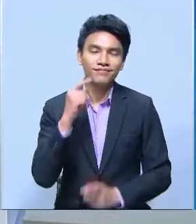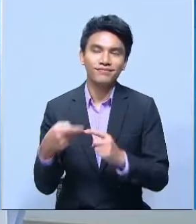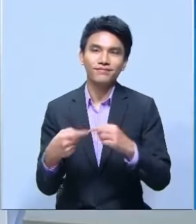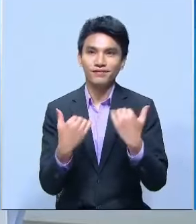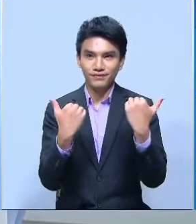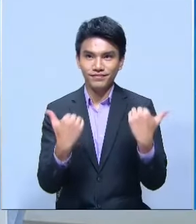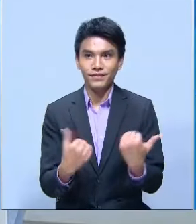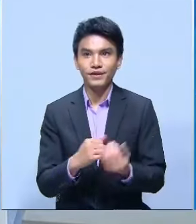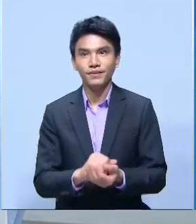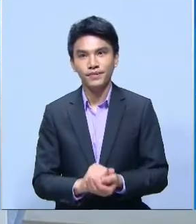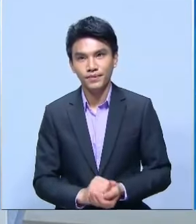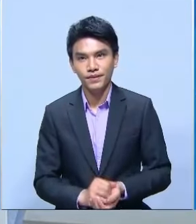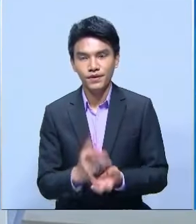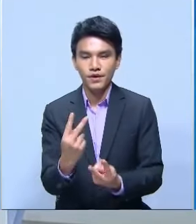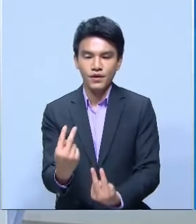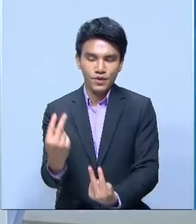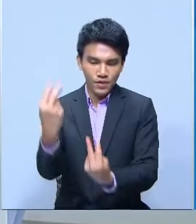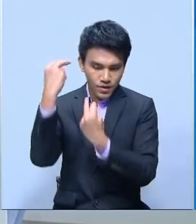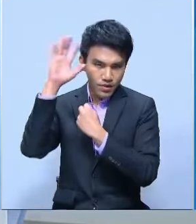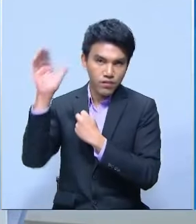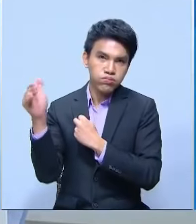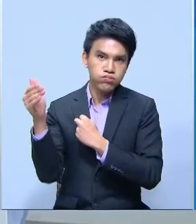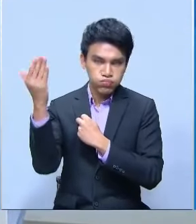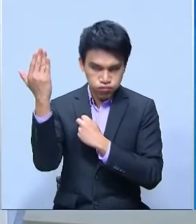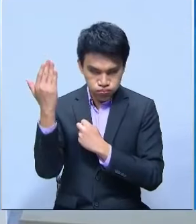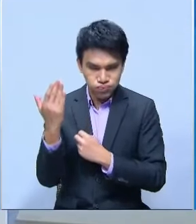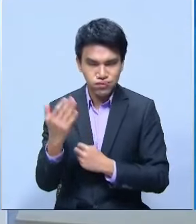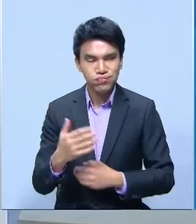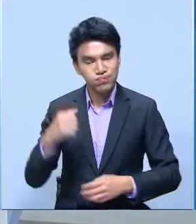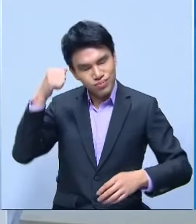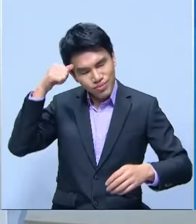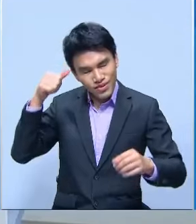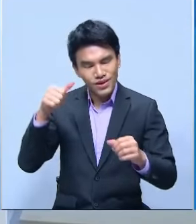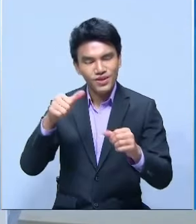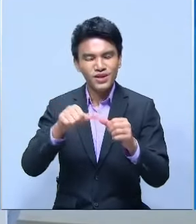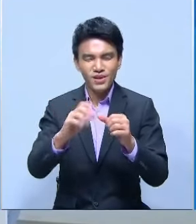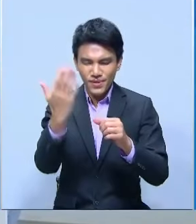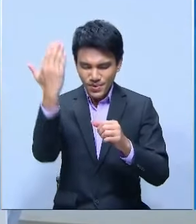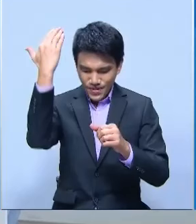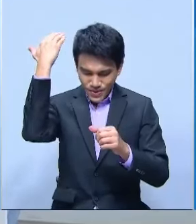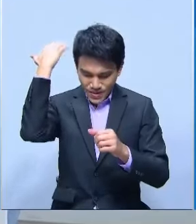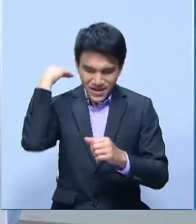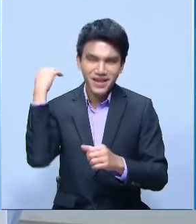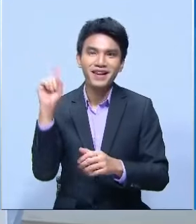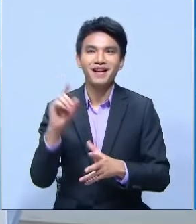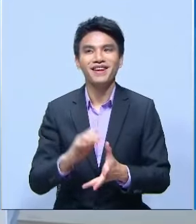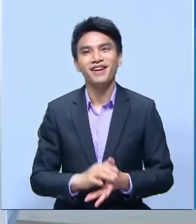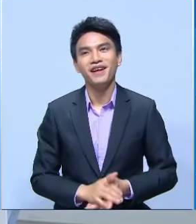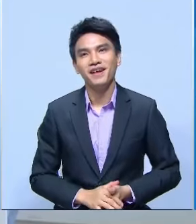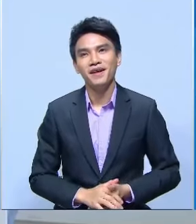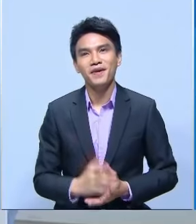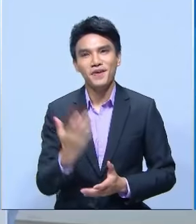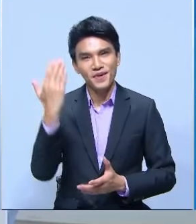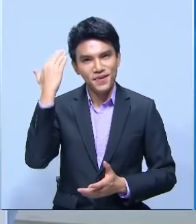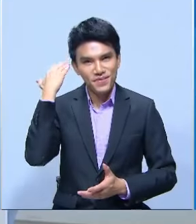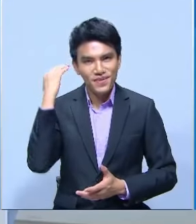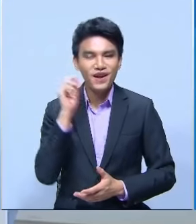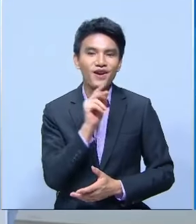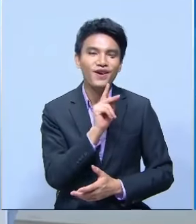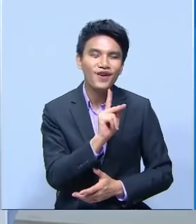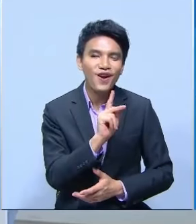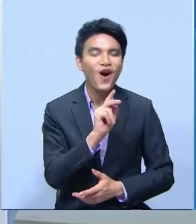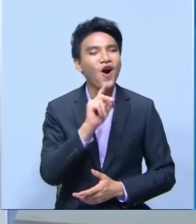ช่วยคุณผู้ชมย้อนวัยกันหน่อยย้อนความทรงจำย้อนไปขนาดไหนก็ย้อนไปตั้งแต่สมัยท่องก็เอ้ยก็